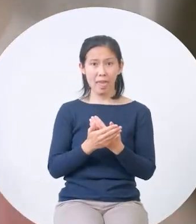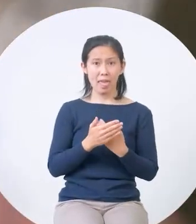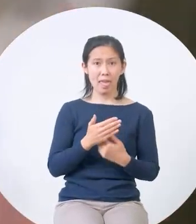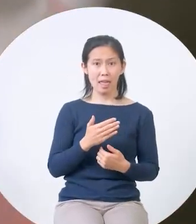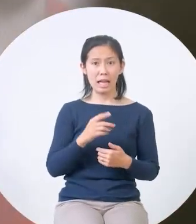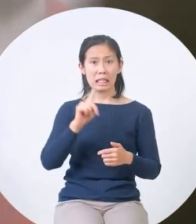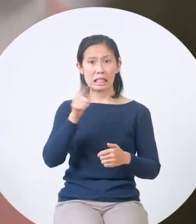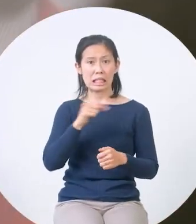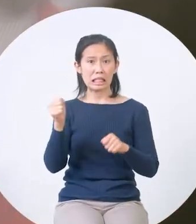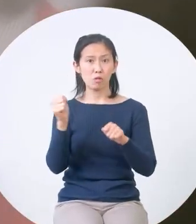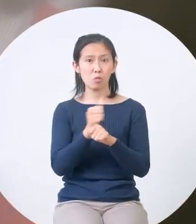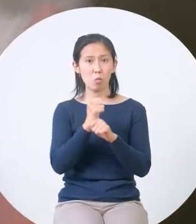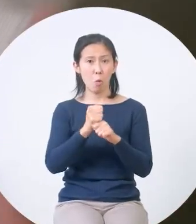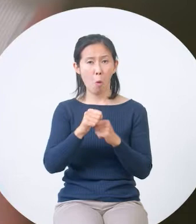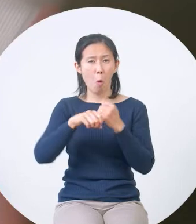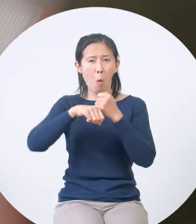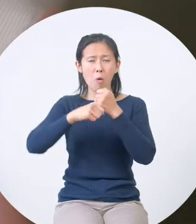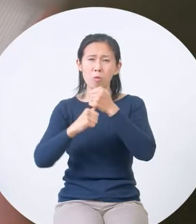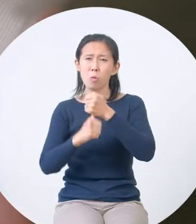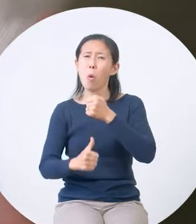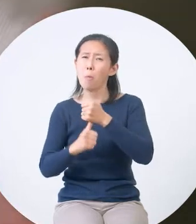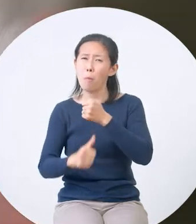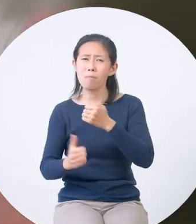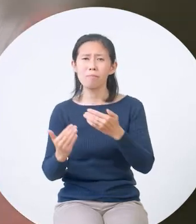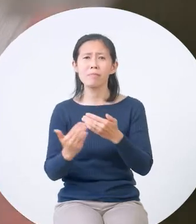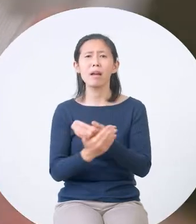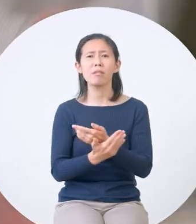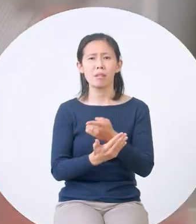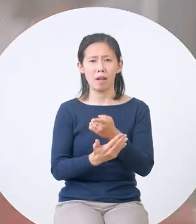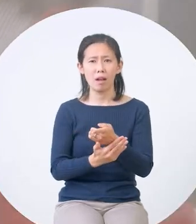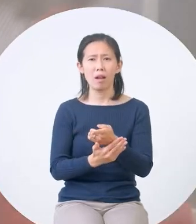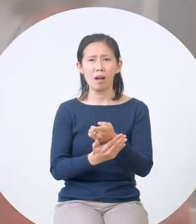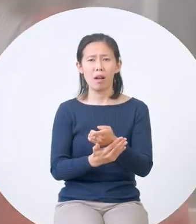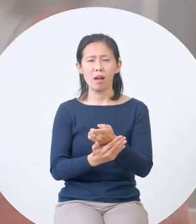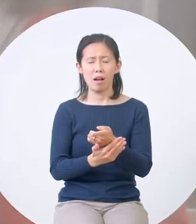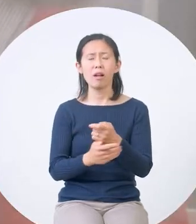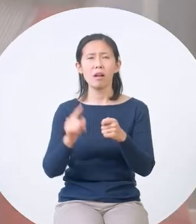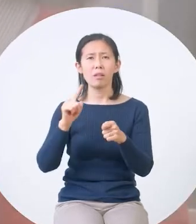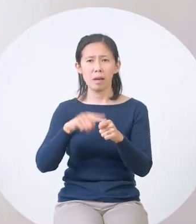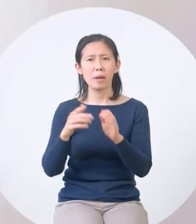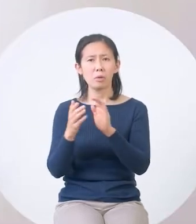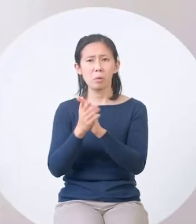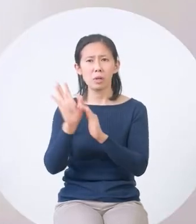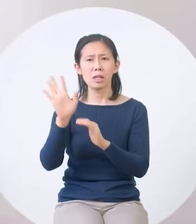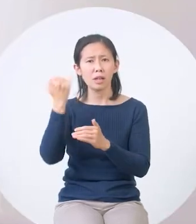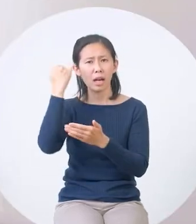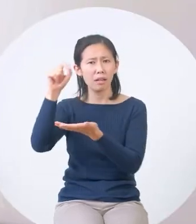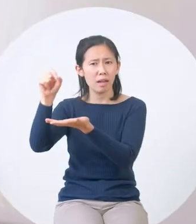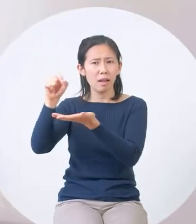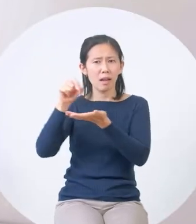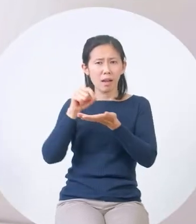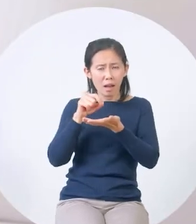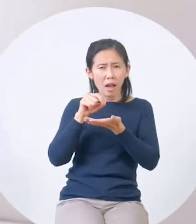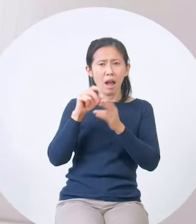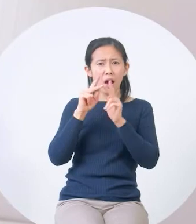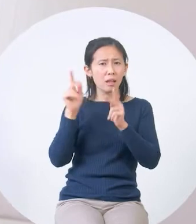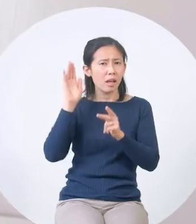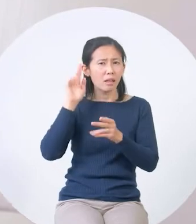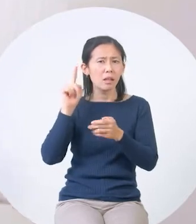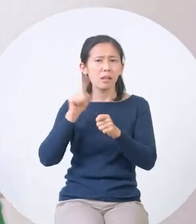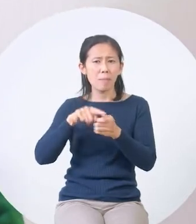肛門になったので、ちょっとその友人から今日こういうトイレだったらいいなっていうこととか課題を聞いてきた